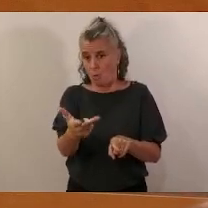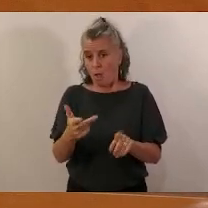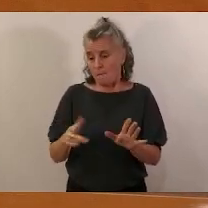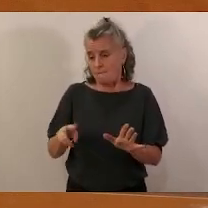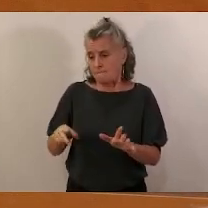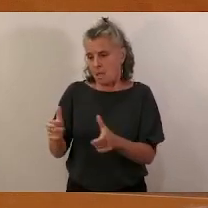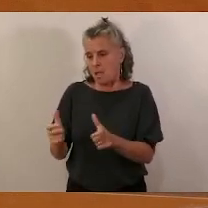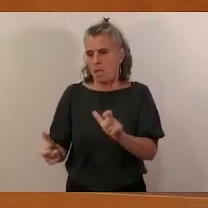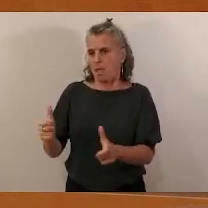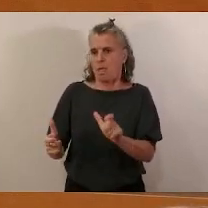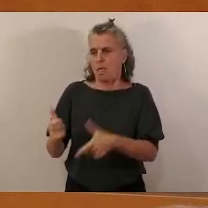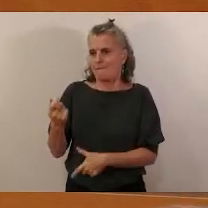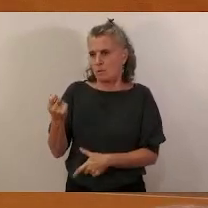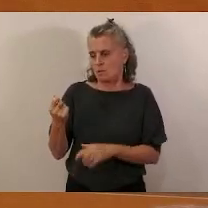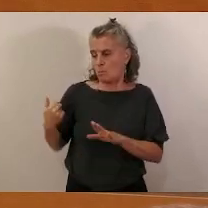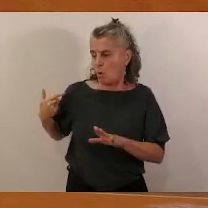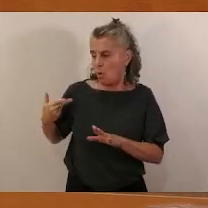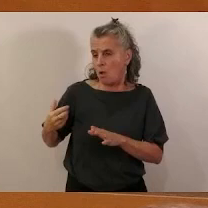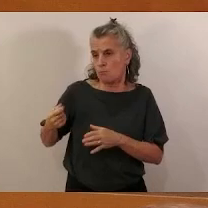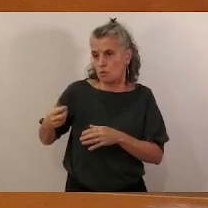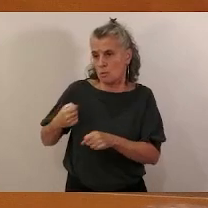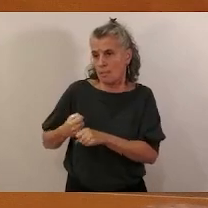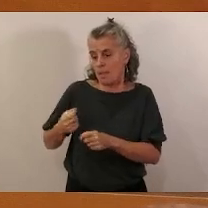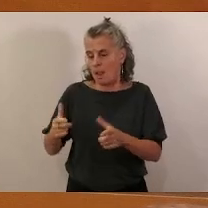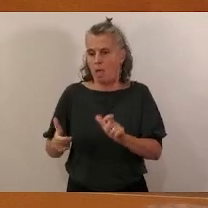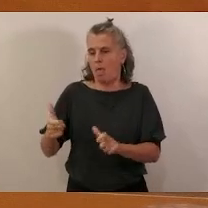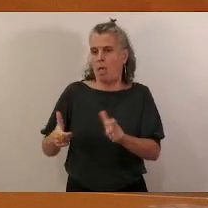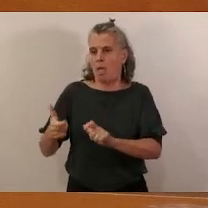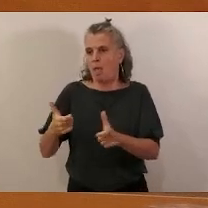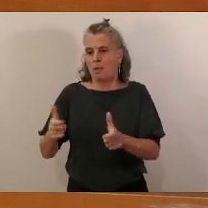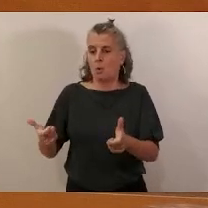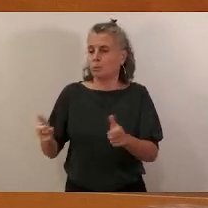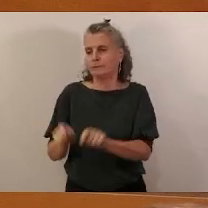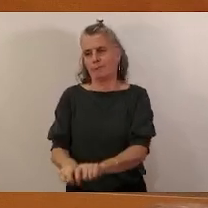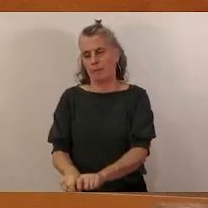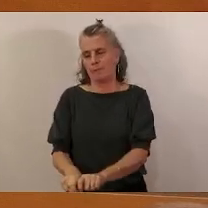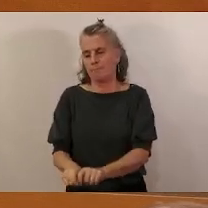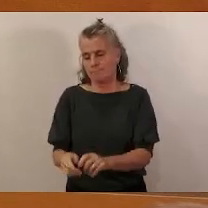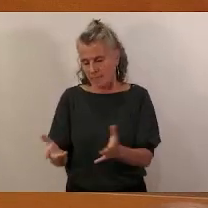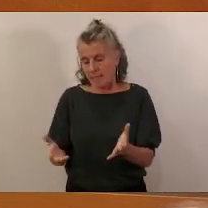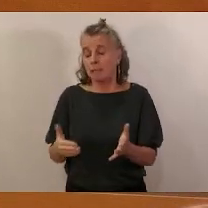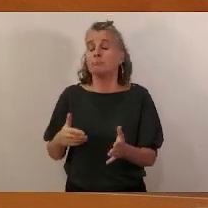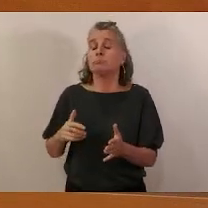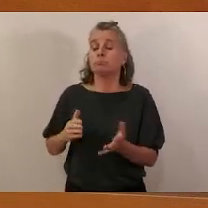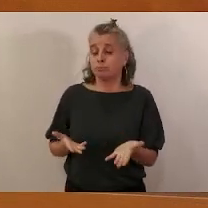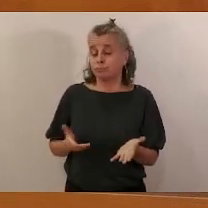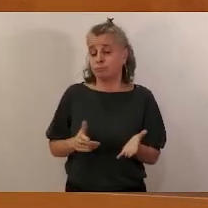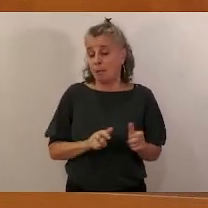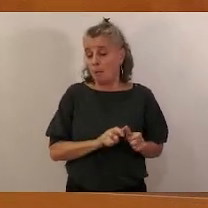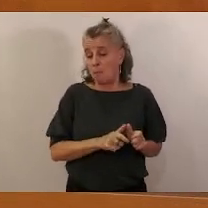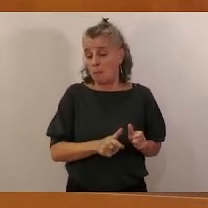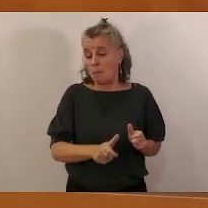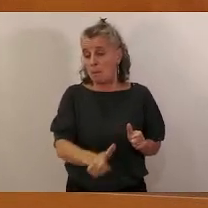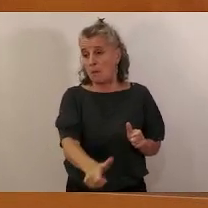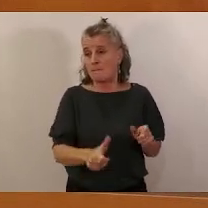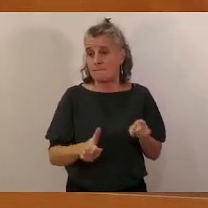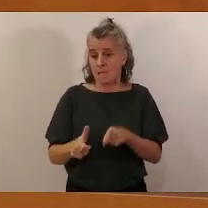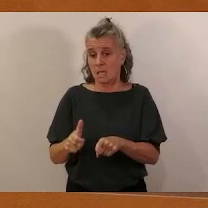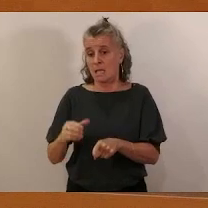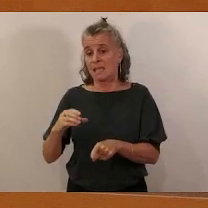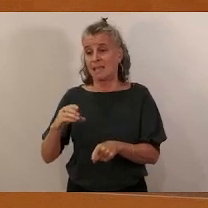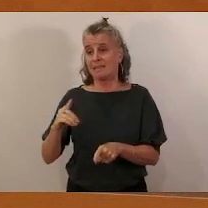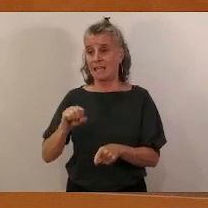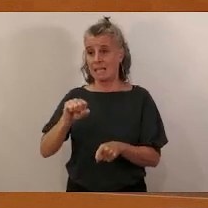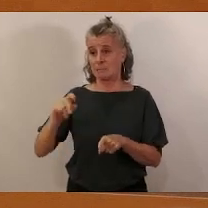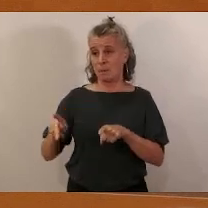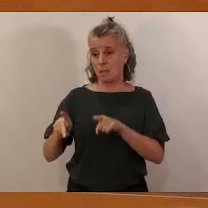difficultés financières les dernières années et a dû déposer le bilan. Et à la suite d'une procédure, la DSP a été réattribuée à la Ligue